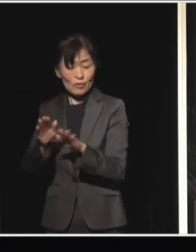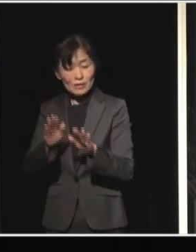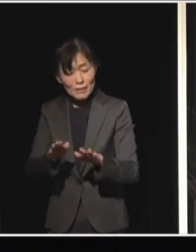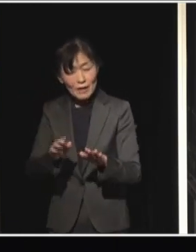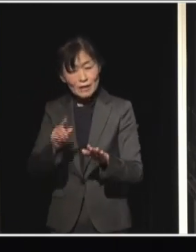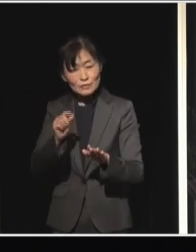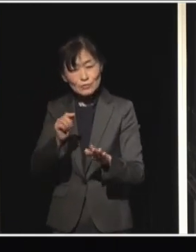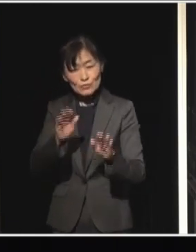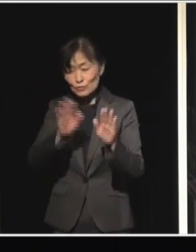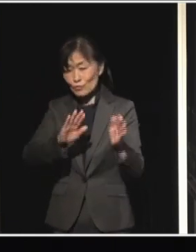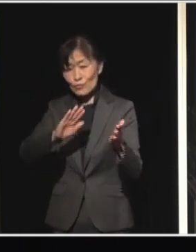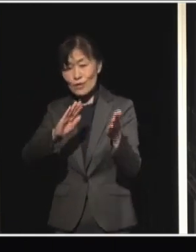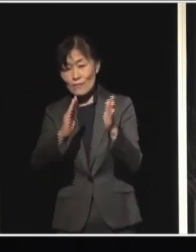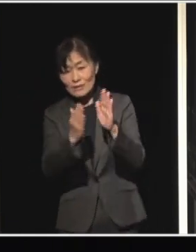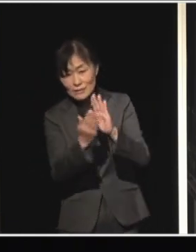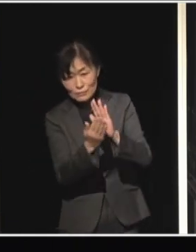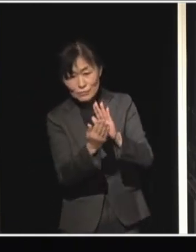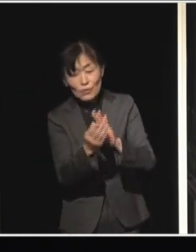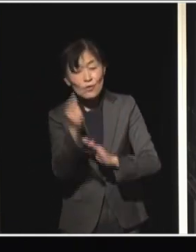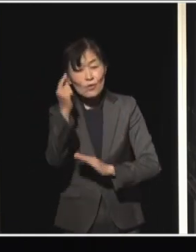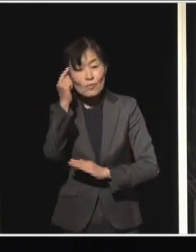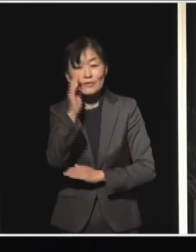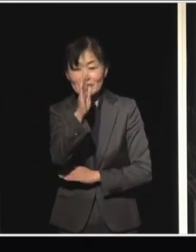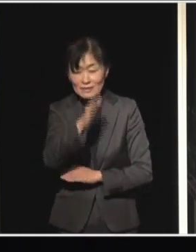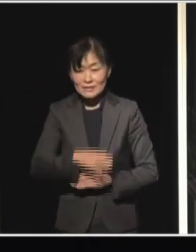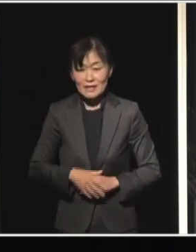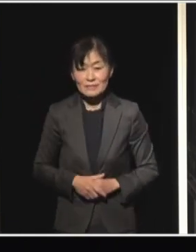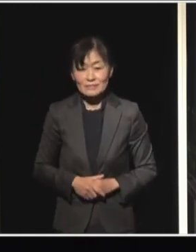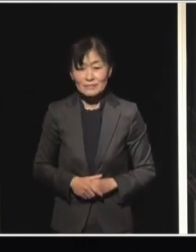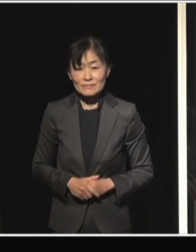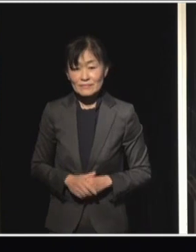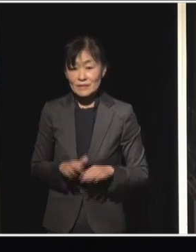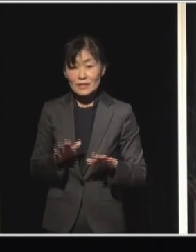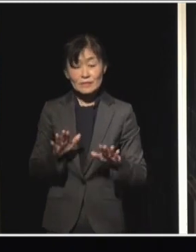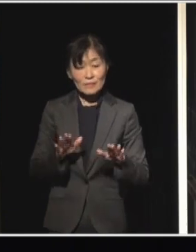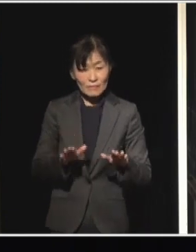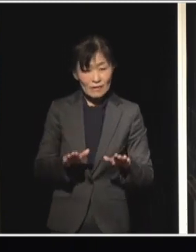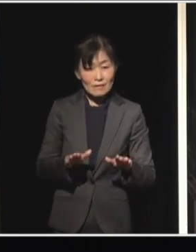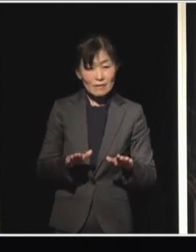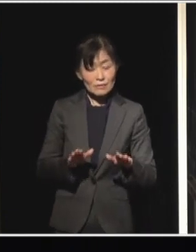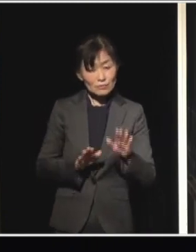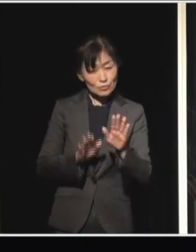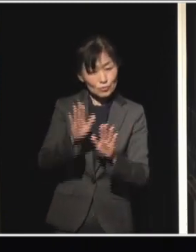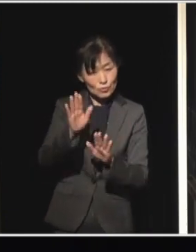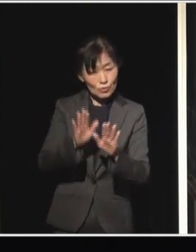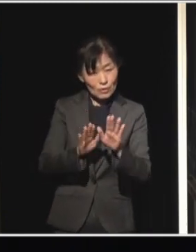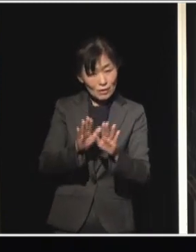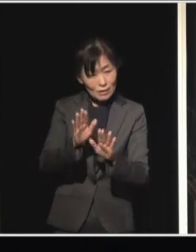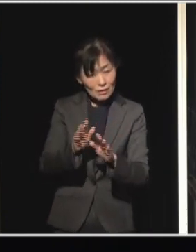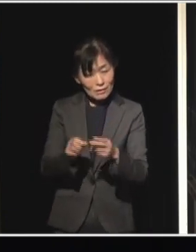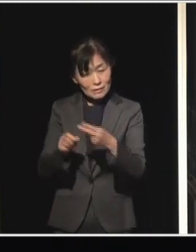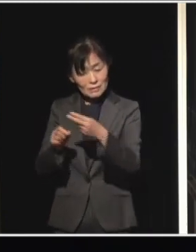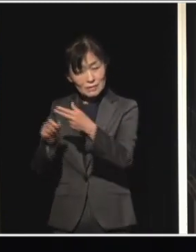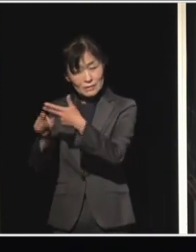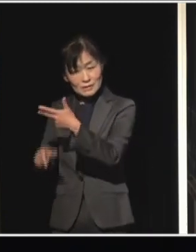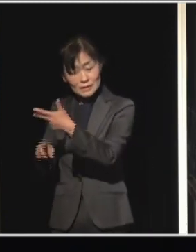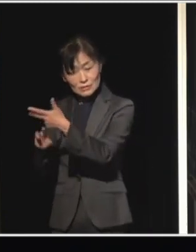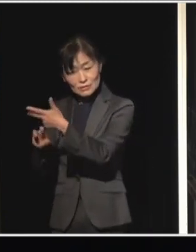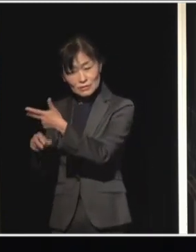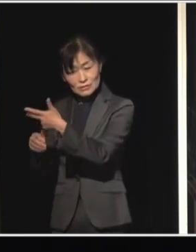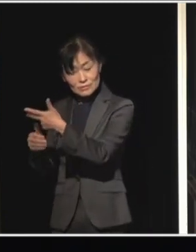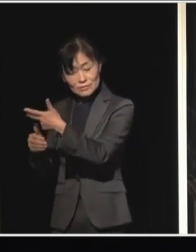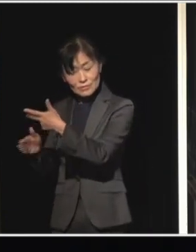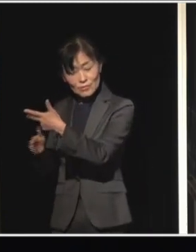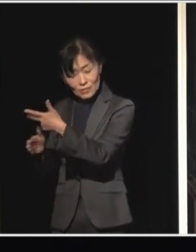もらった方が良いかと思いますですので現在ちょっと現在の状況が7月の状況でも変わってきてい